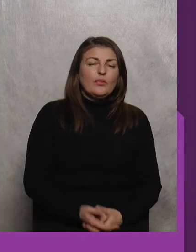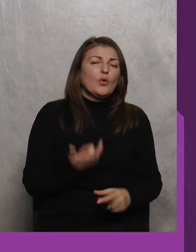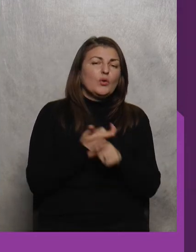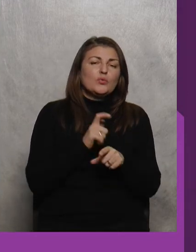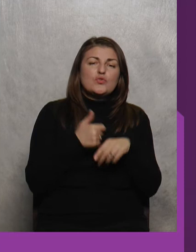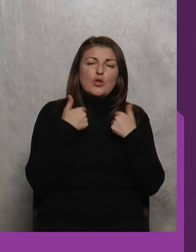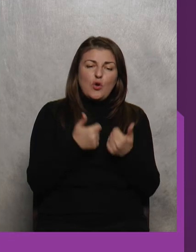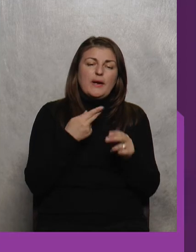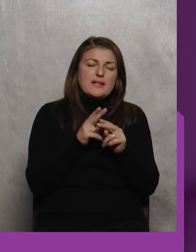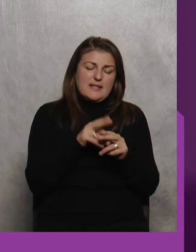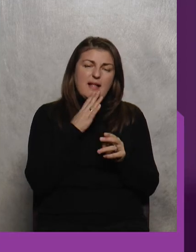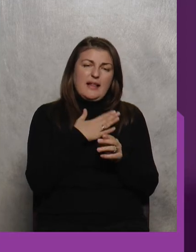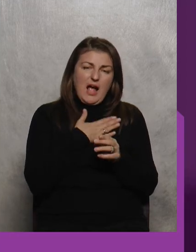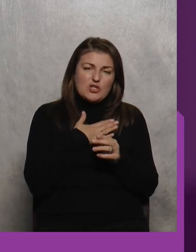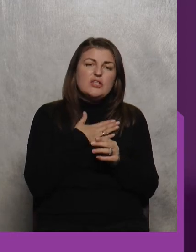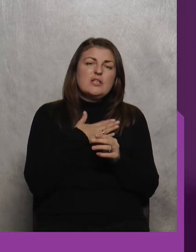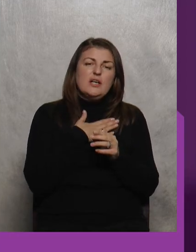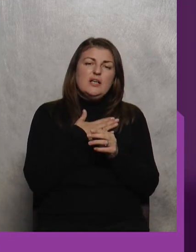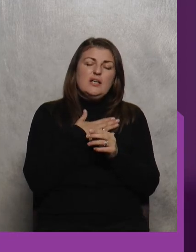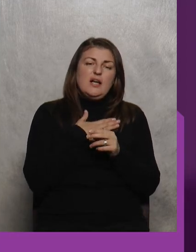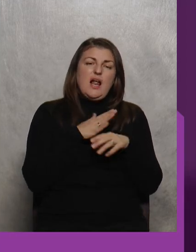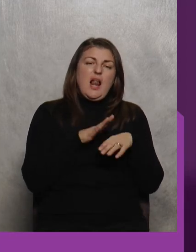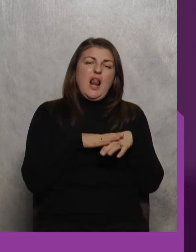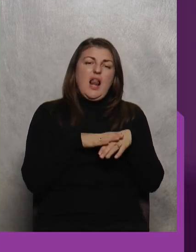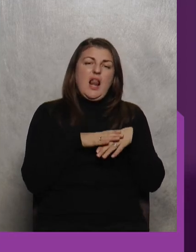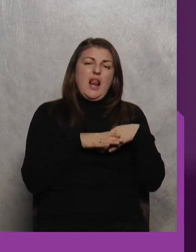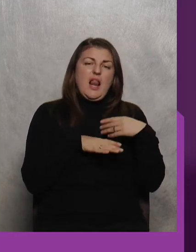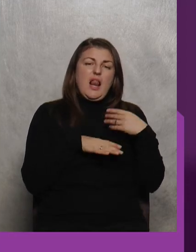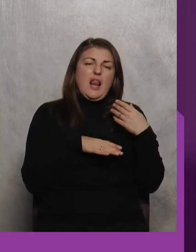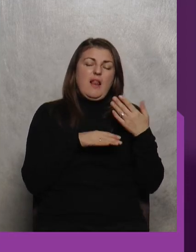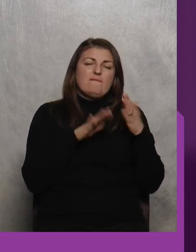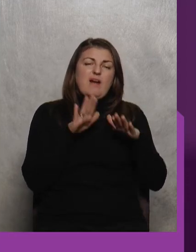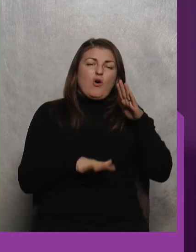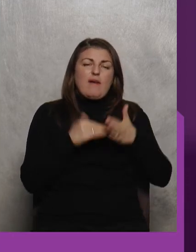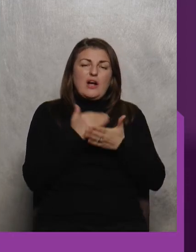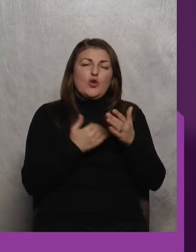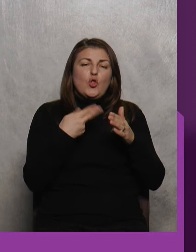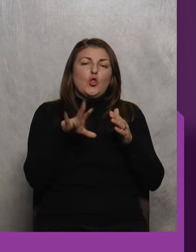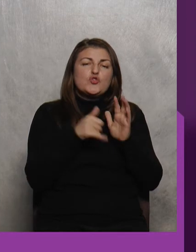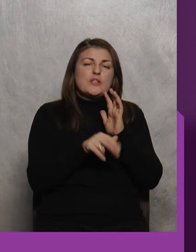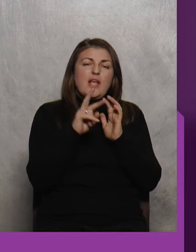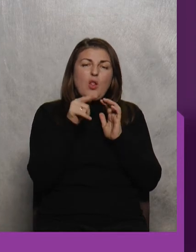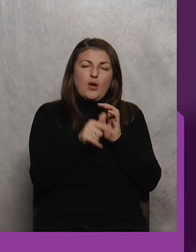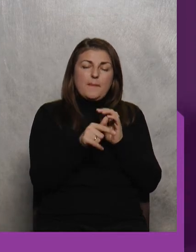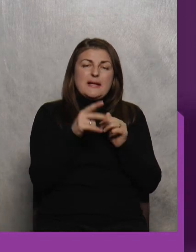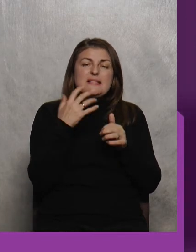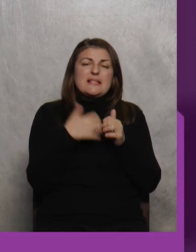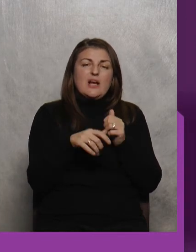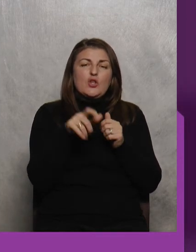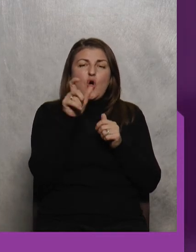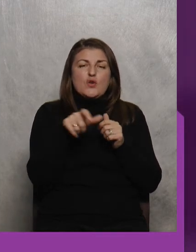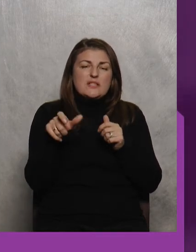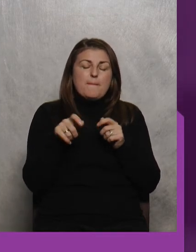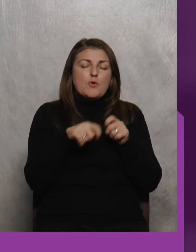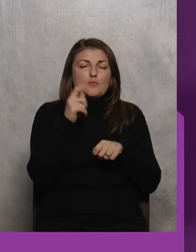дуже добре. Це наша ліва вагова категорія до 60 кілограм серед осіб з порушенням